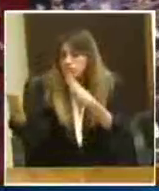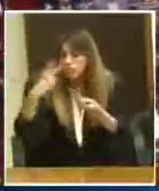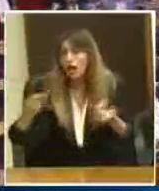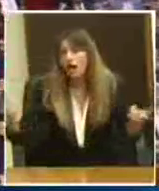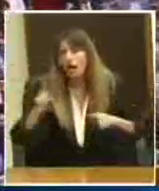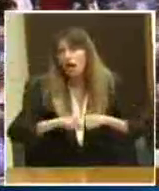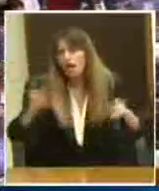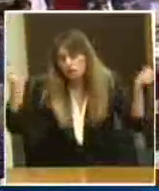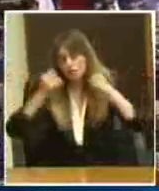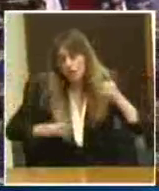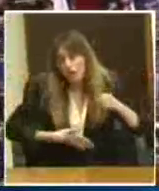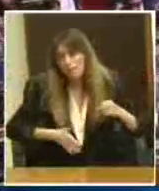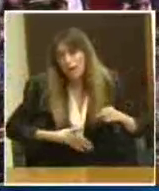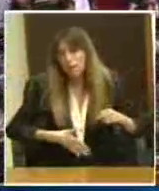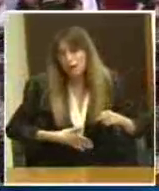ενδιαφέρον